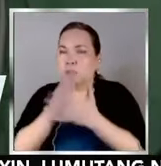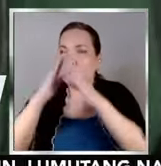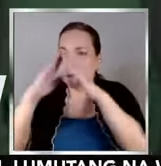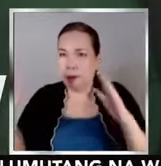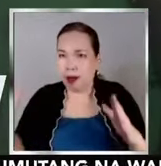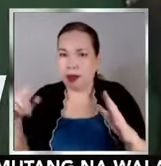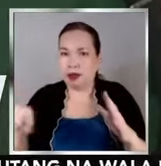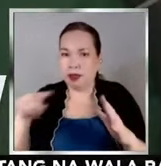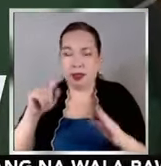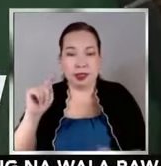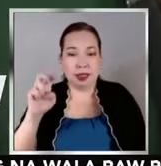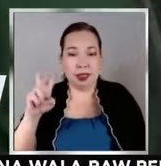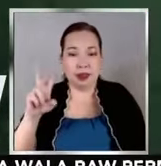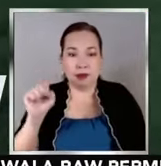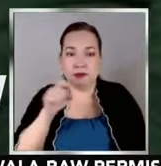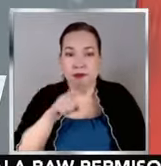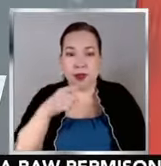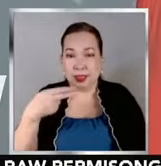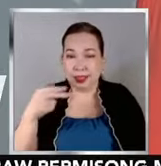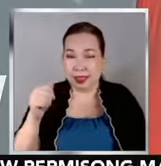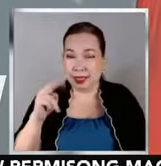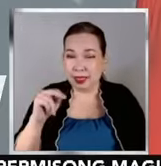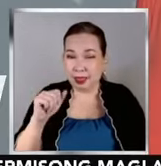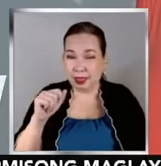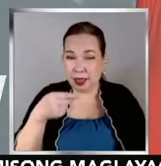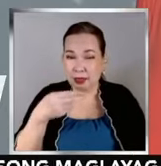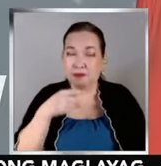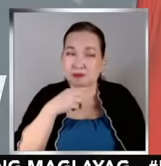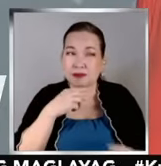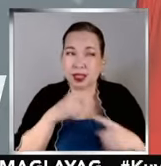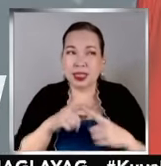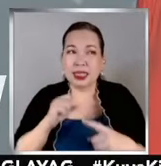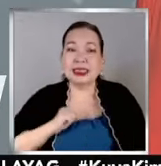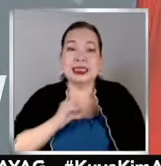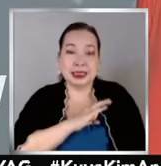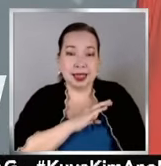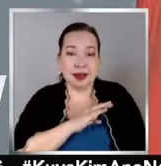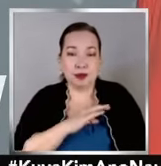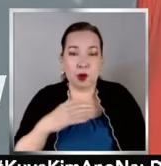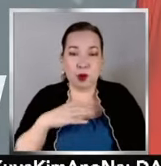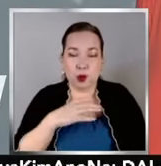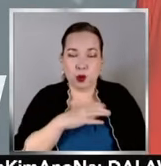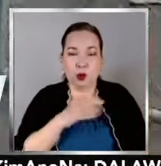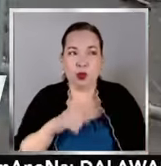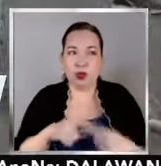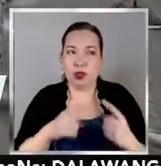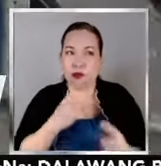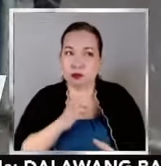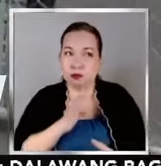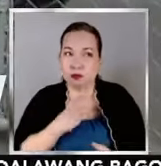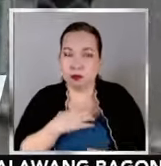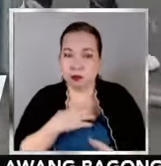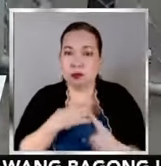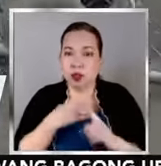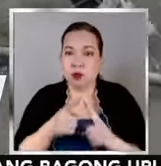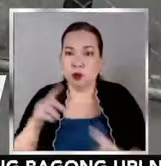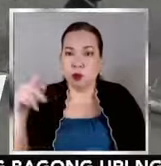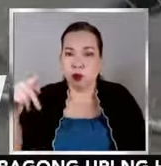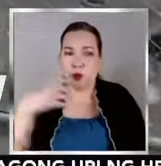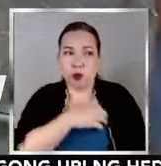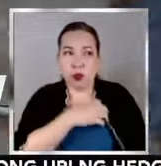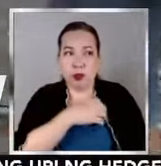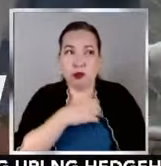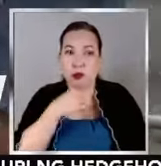ay sinasabing staff ni Congressman Teves. Reklamo raw ni Hannah Mae na nasa kustudiya ng PNP ngayon, nilabag daw ng PNP